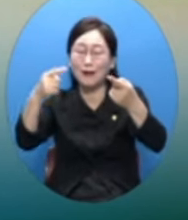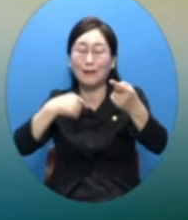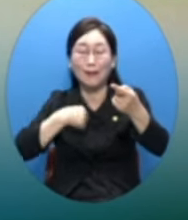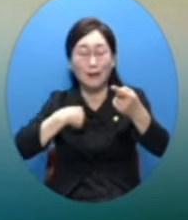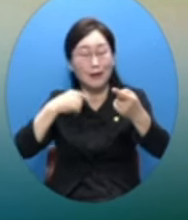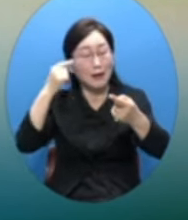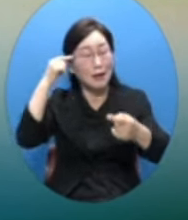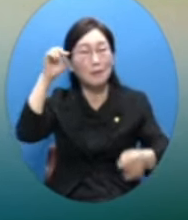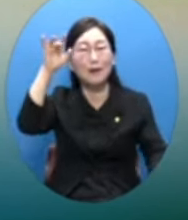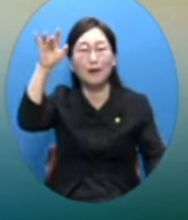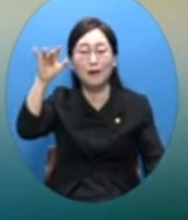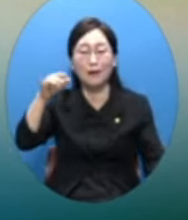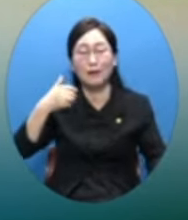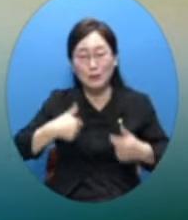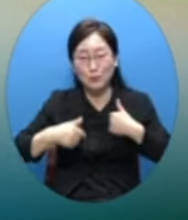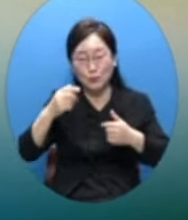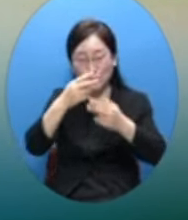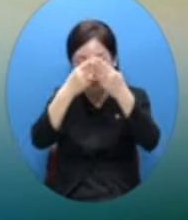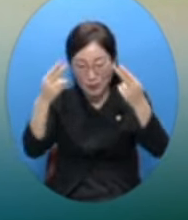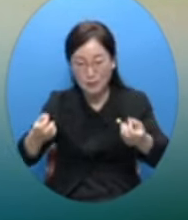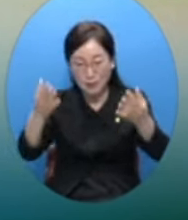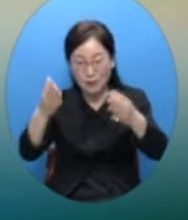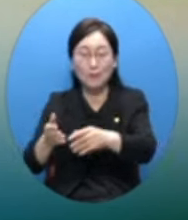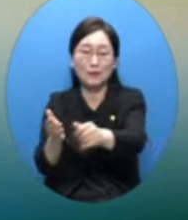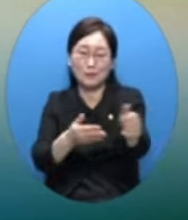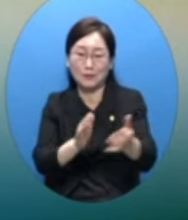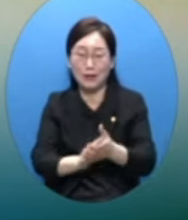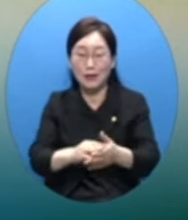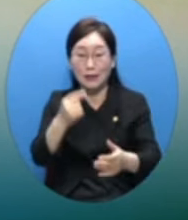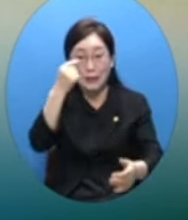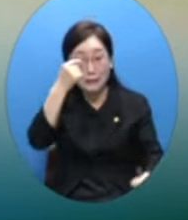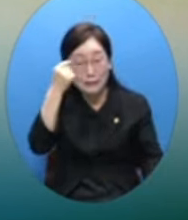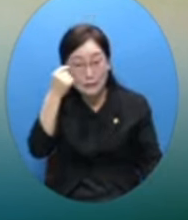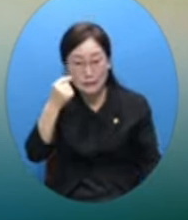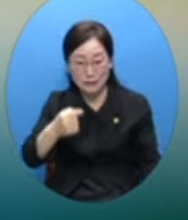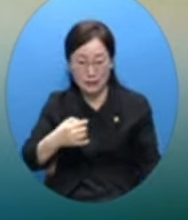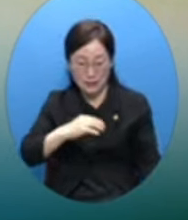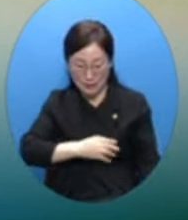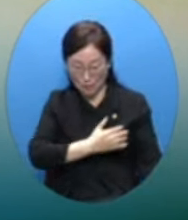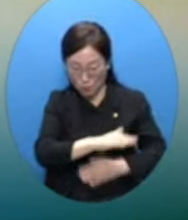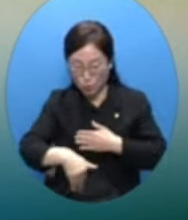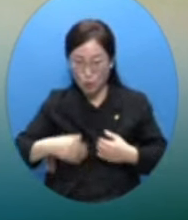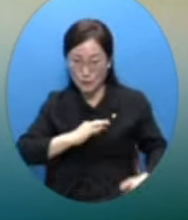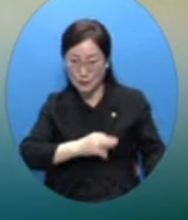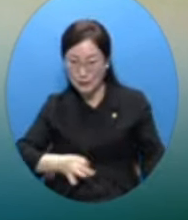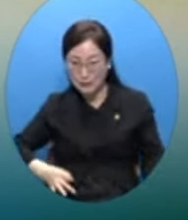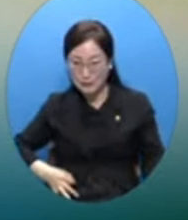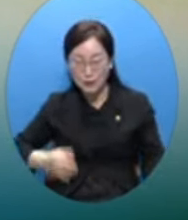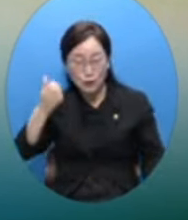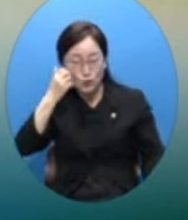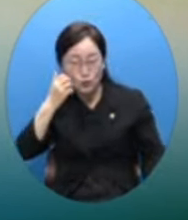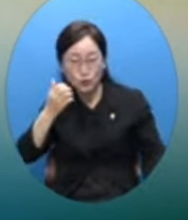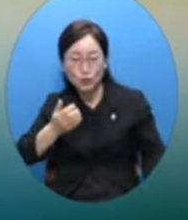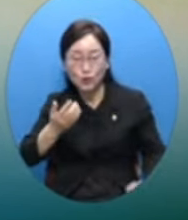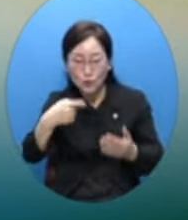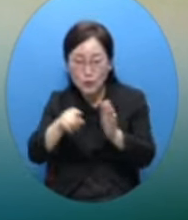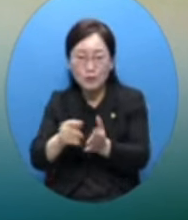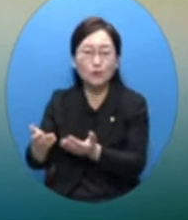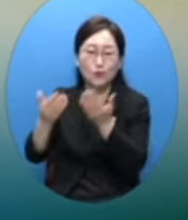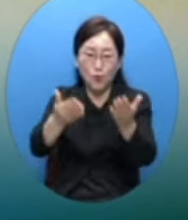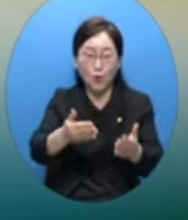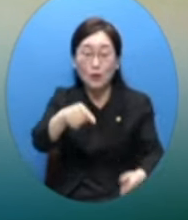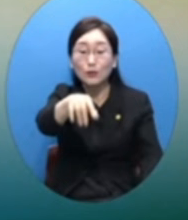장례해 주셨으면 합니다. 저는 각막과 장기기증을 해놓은 상태입니다. 선교지에서 가능하다면 선교지